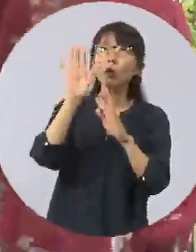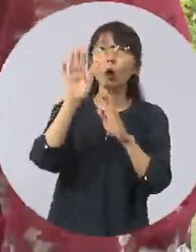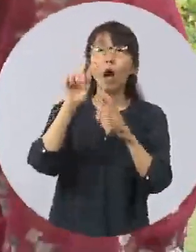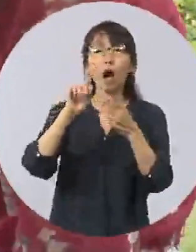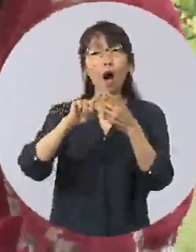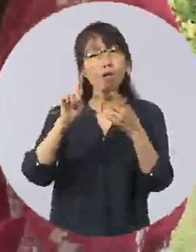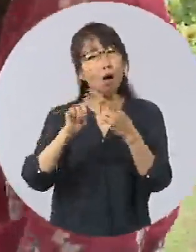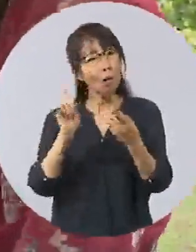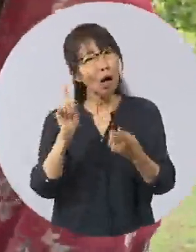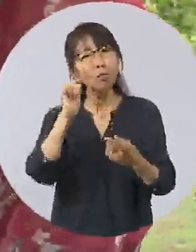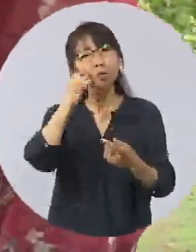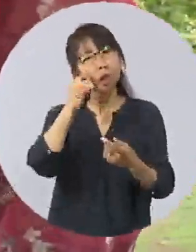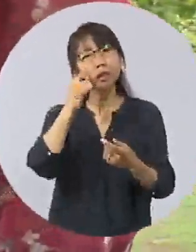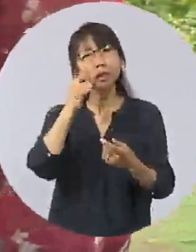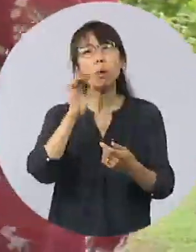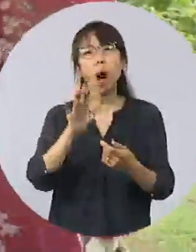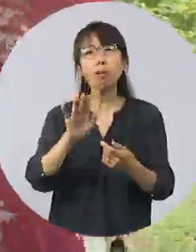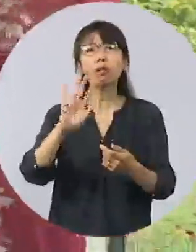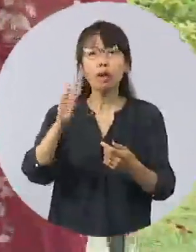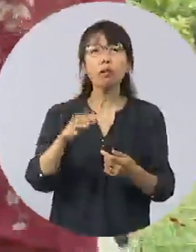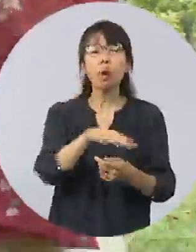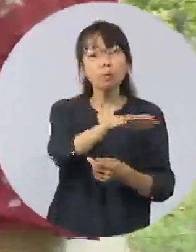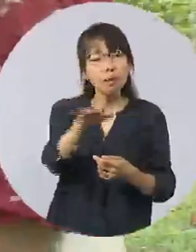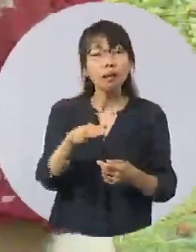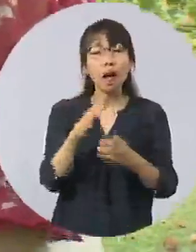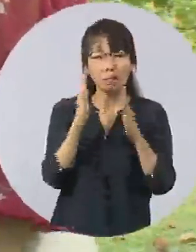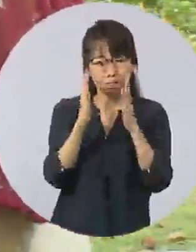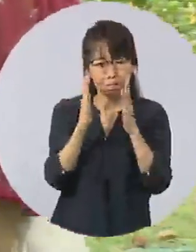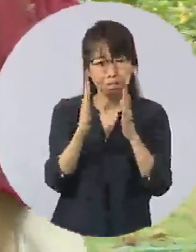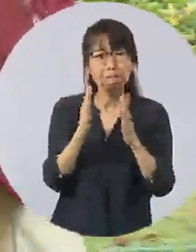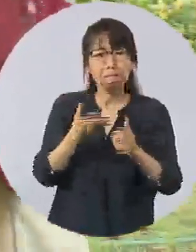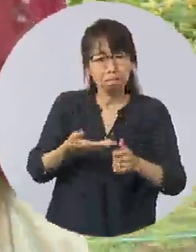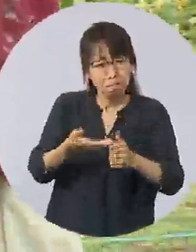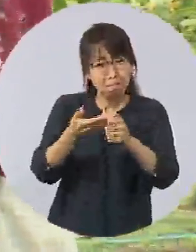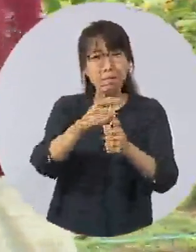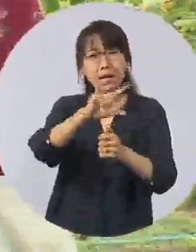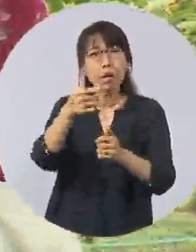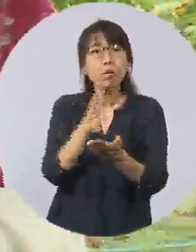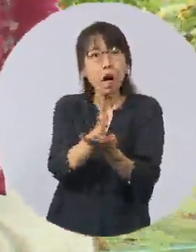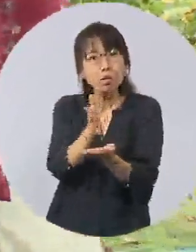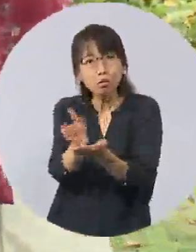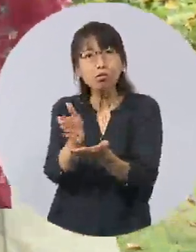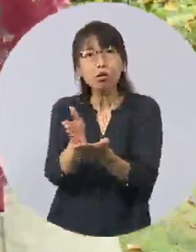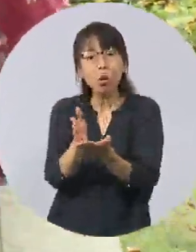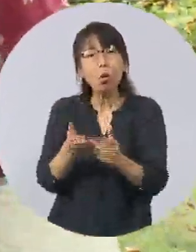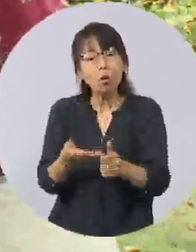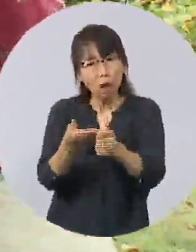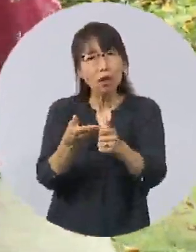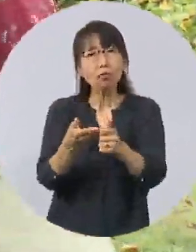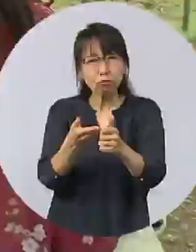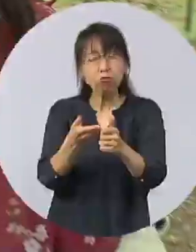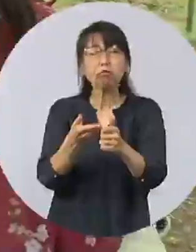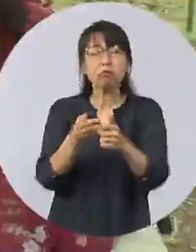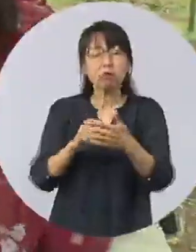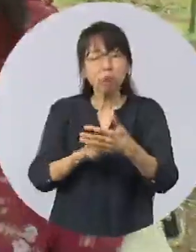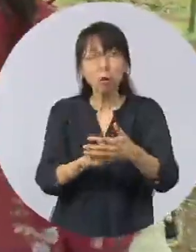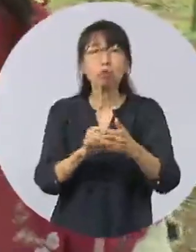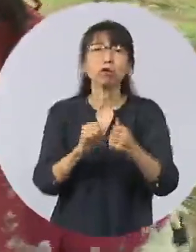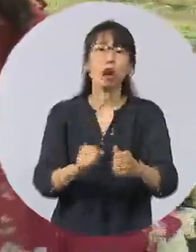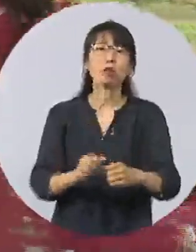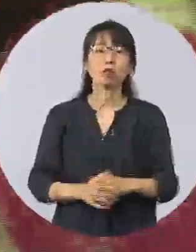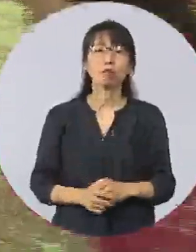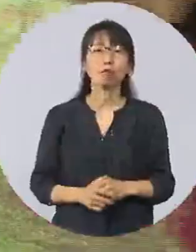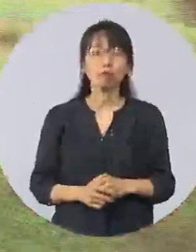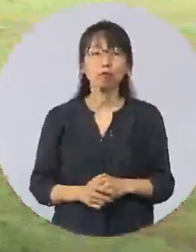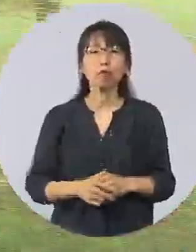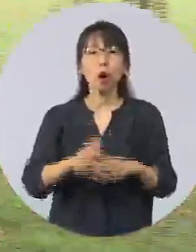けど、藤沢ね、生産者皆さん熱心で、やっぱりいろんなぶどうを作っていこうという形でね。 市